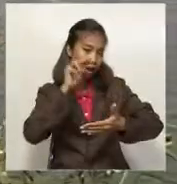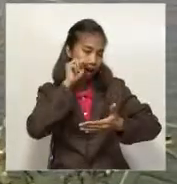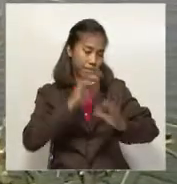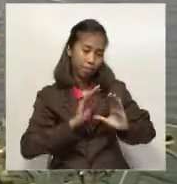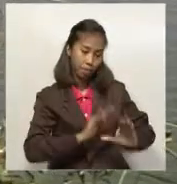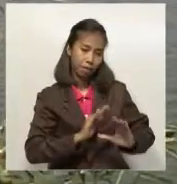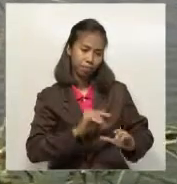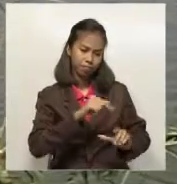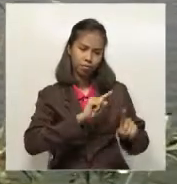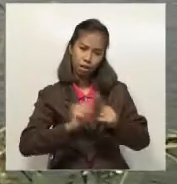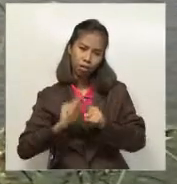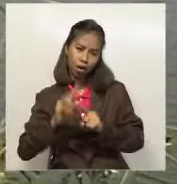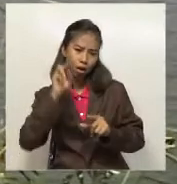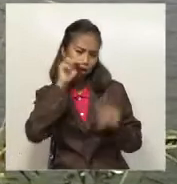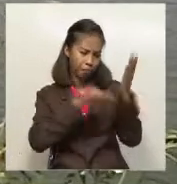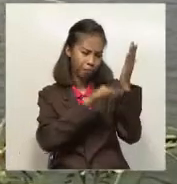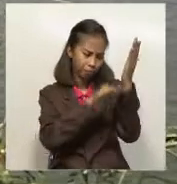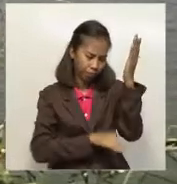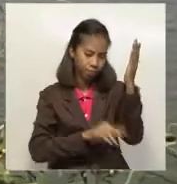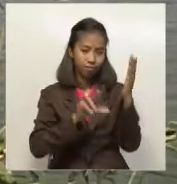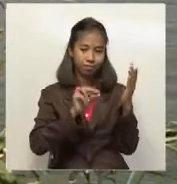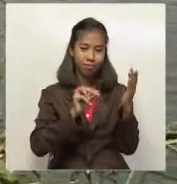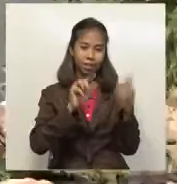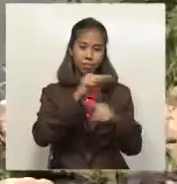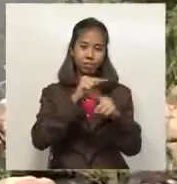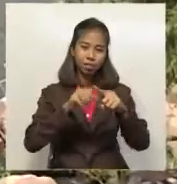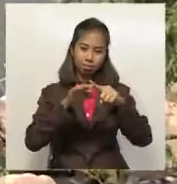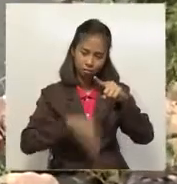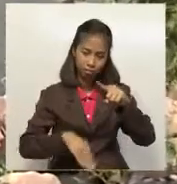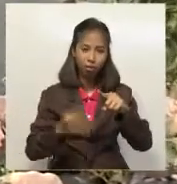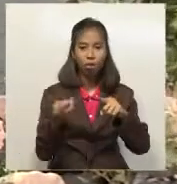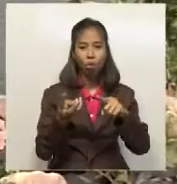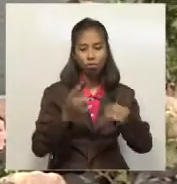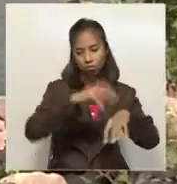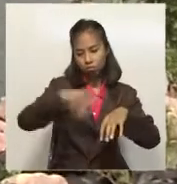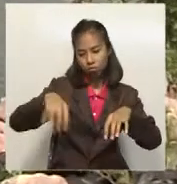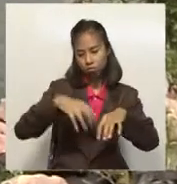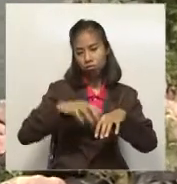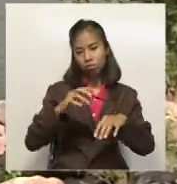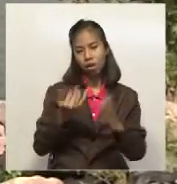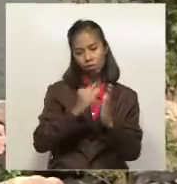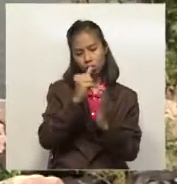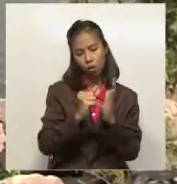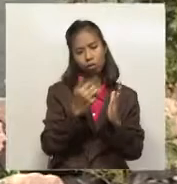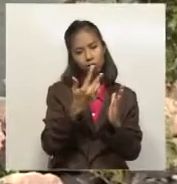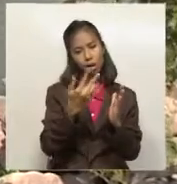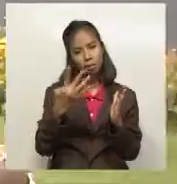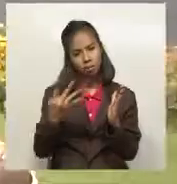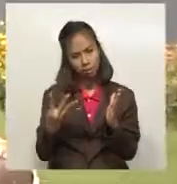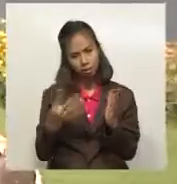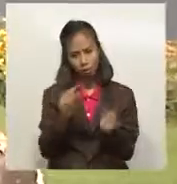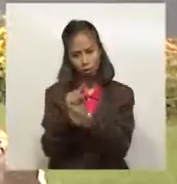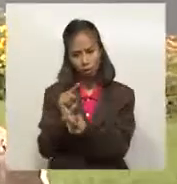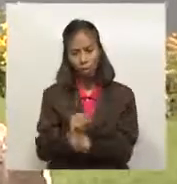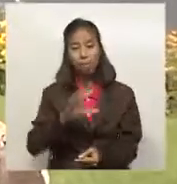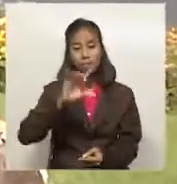างนะครับมีปริมาณน้ำน้อยกว่า 30% ของทางภาคอีสานเนี่ยมากกว่า35แห่ง 3-4 จังหวัดที่ผ่านมาเนี่ยไป8แห่งแล้ว